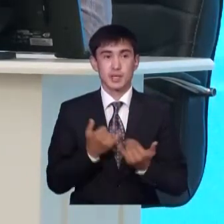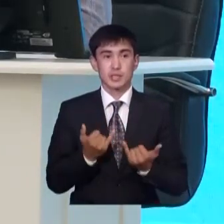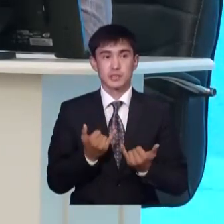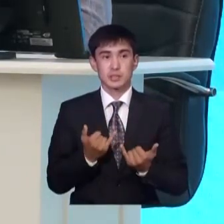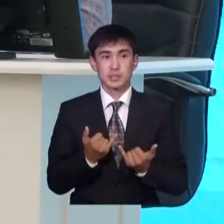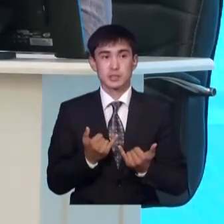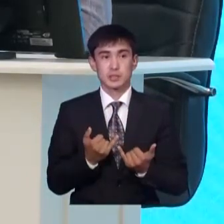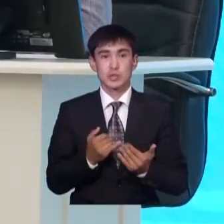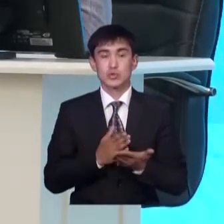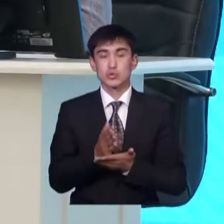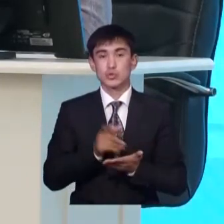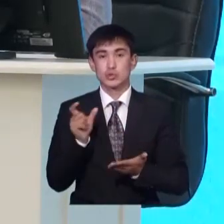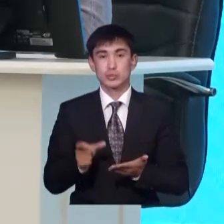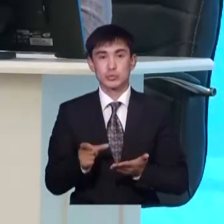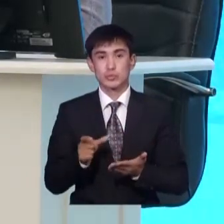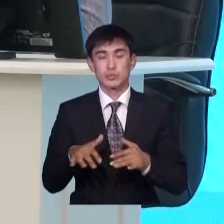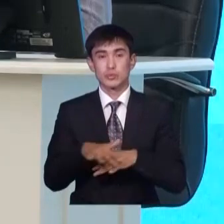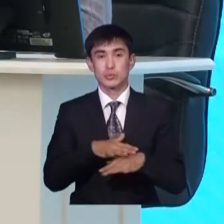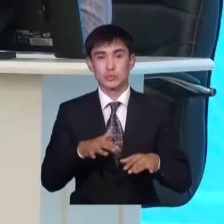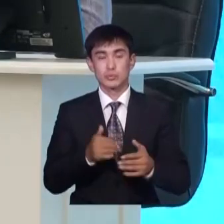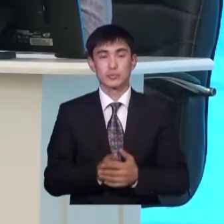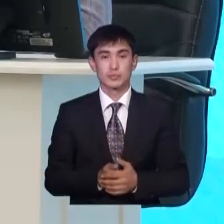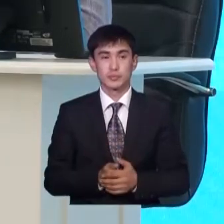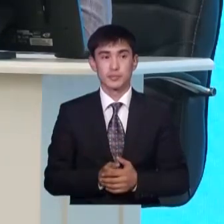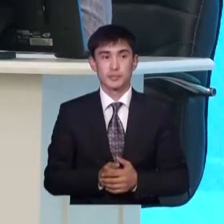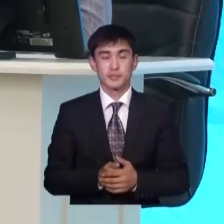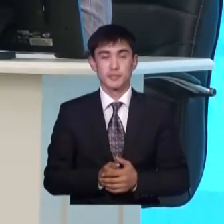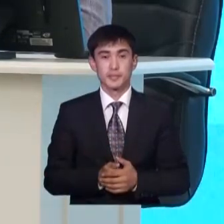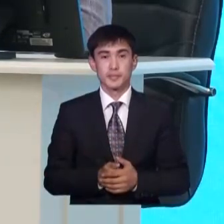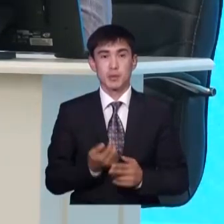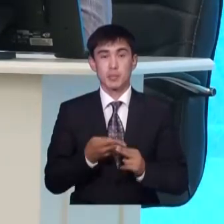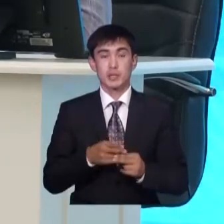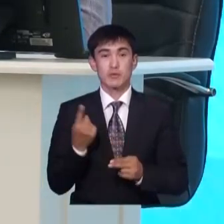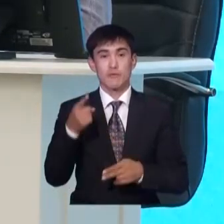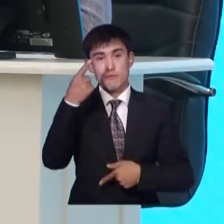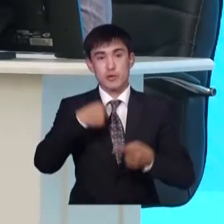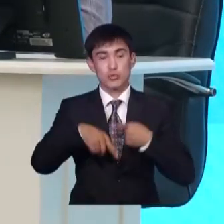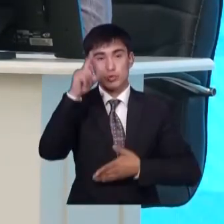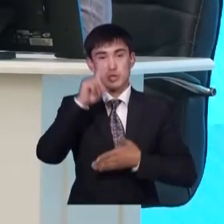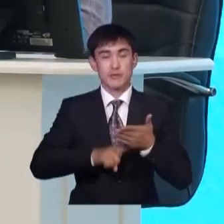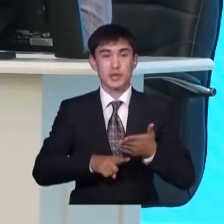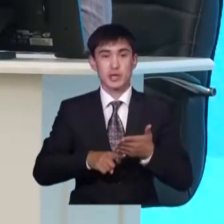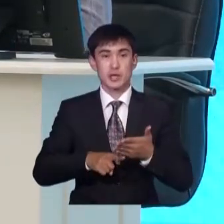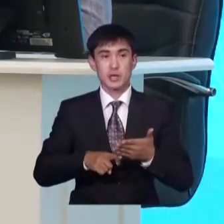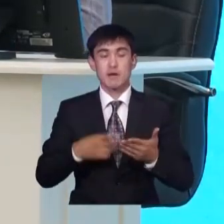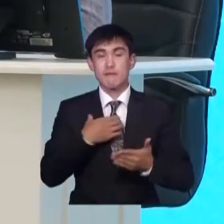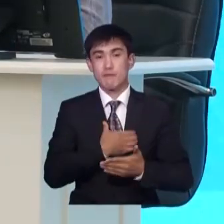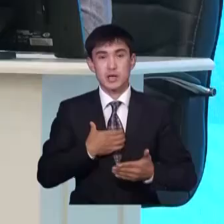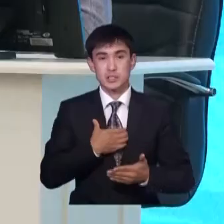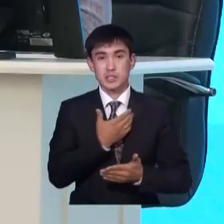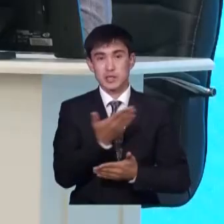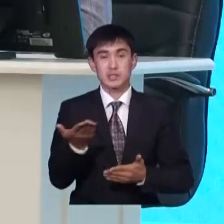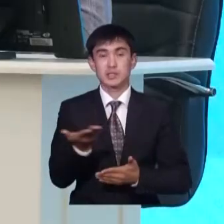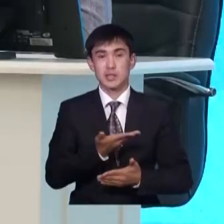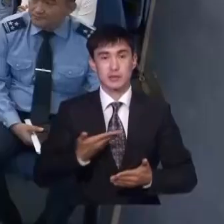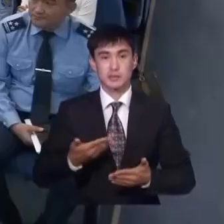к служащему люду. Поэтому вернуть доверие архиважно и для вас, и для